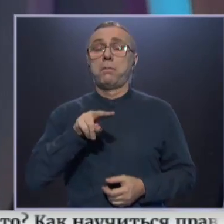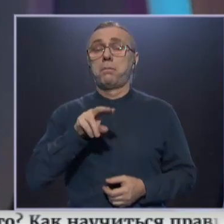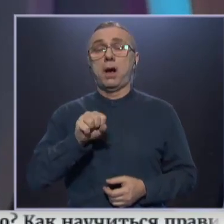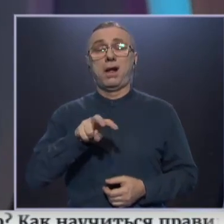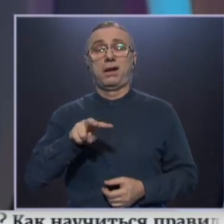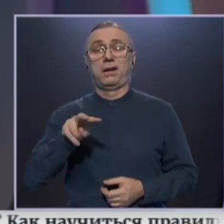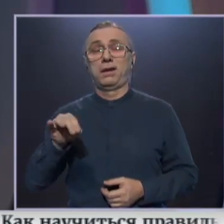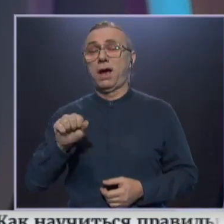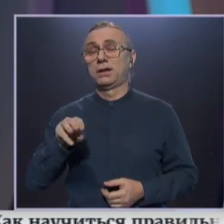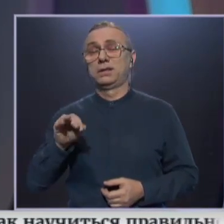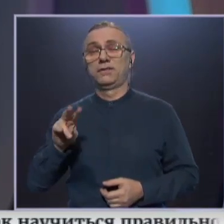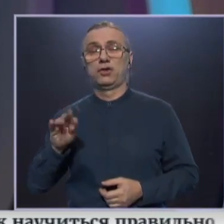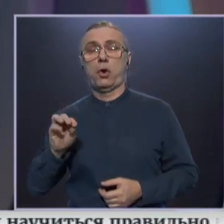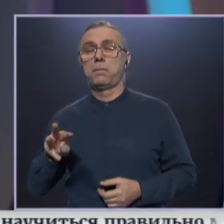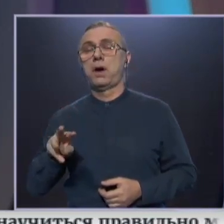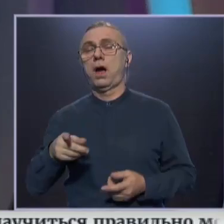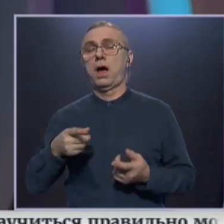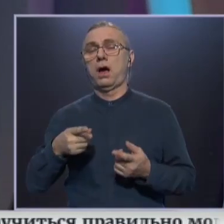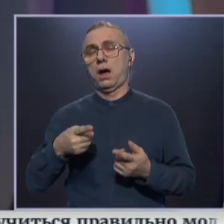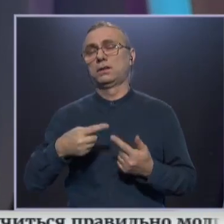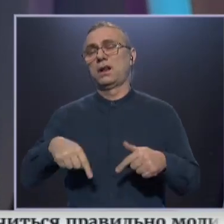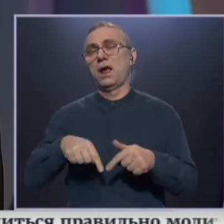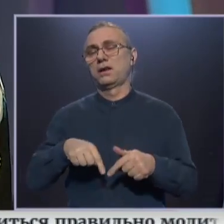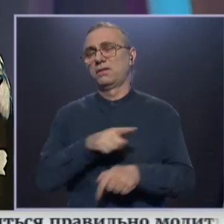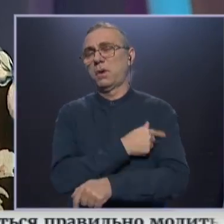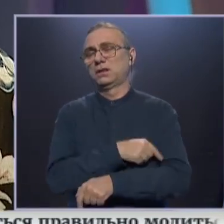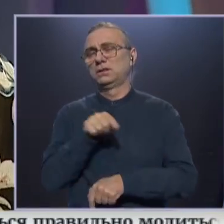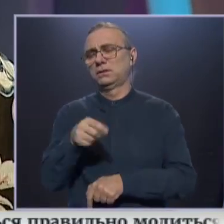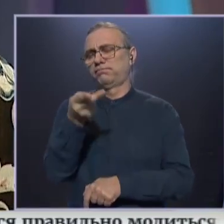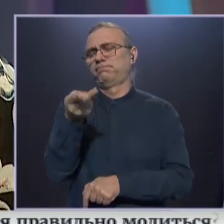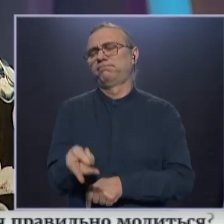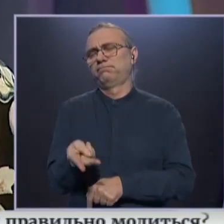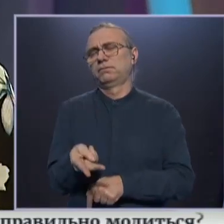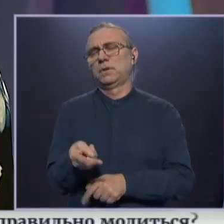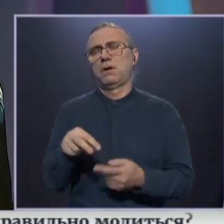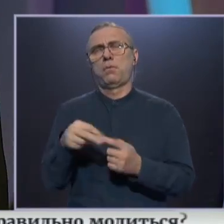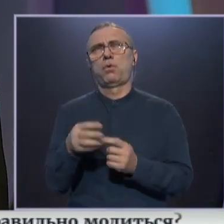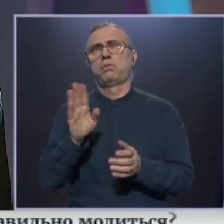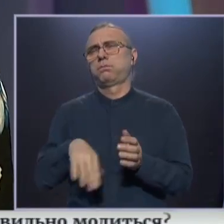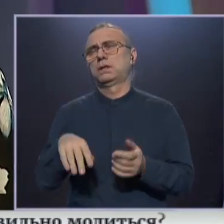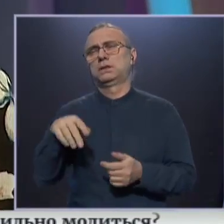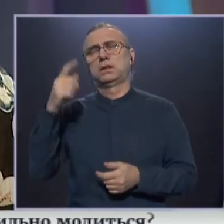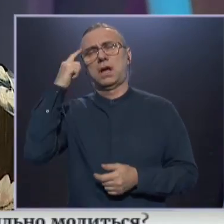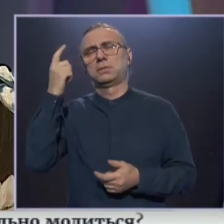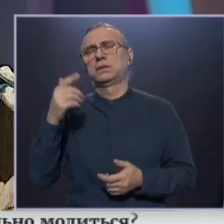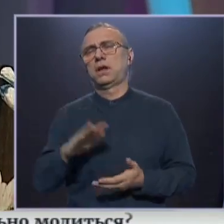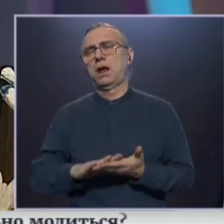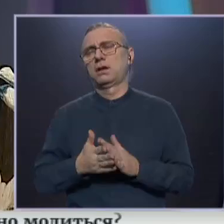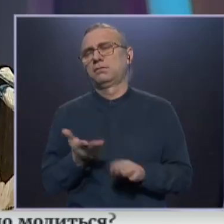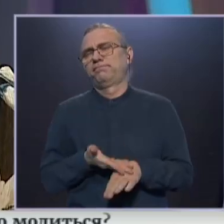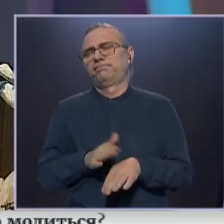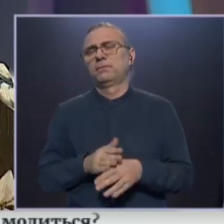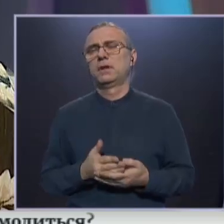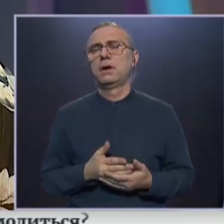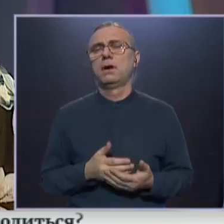что она мне звонила, у нее голос дрожал. Она говорит, я видела этих людей, которые, в общем, они в полубессознательном состоянии под морфием, и на двери